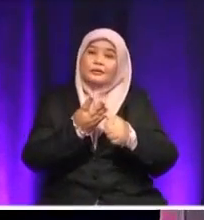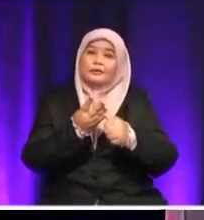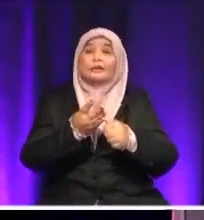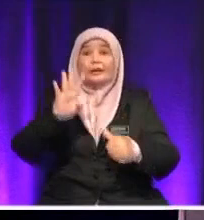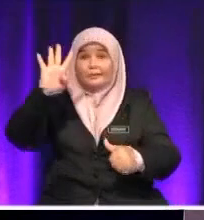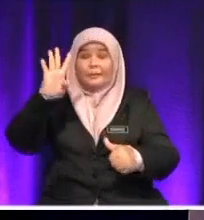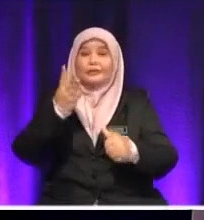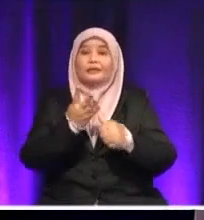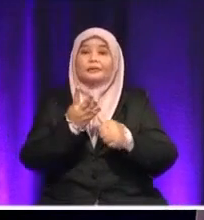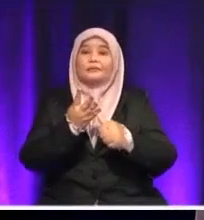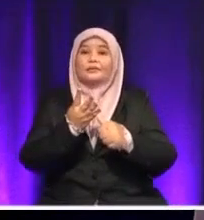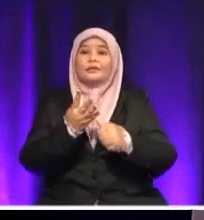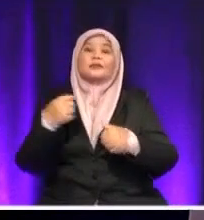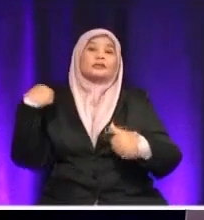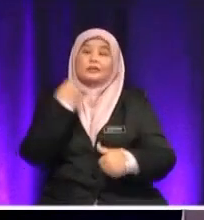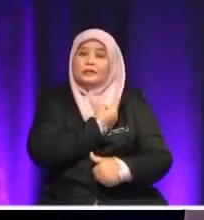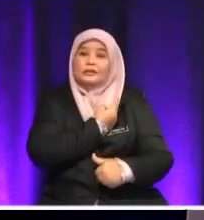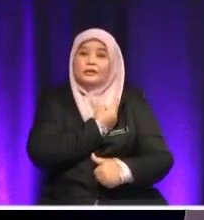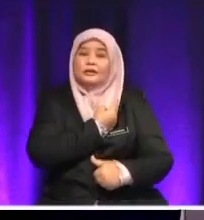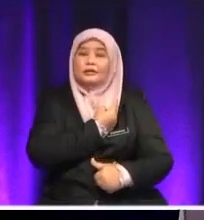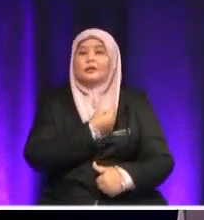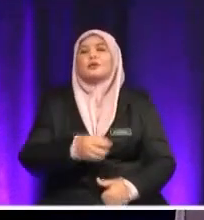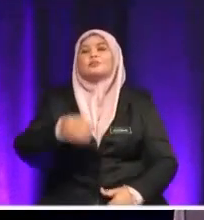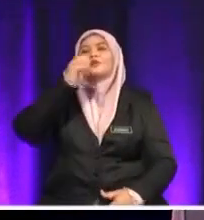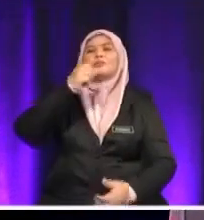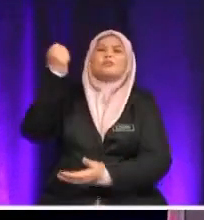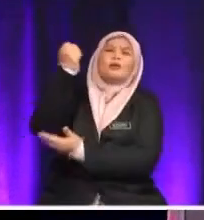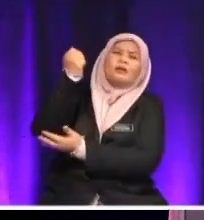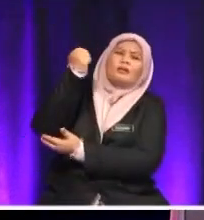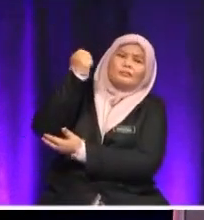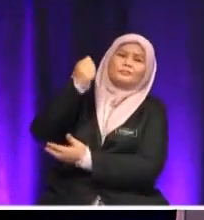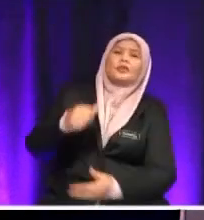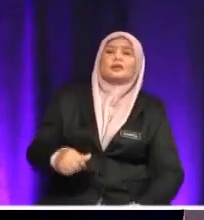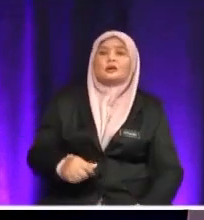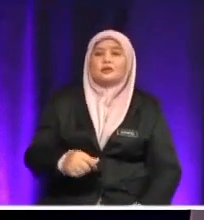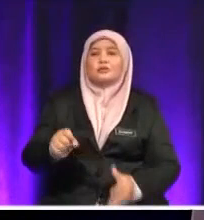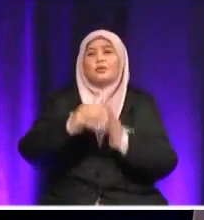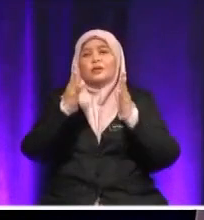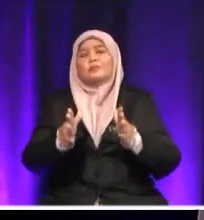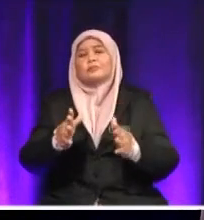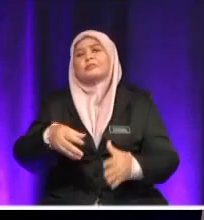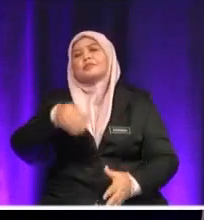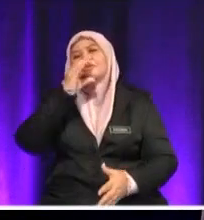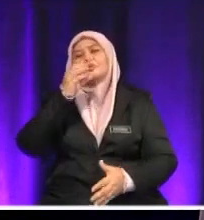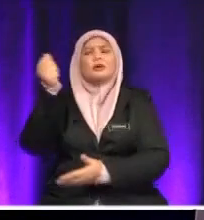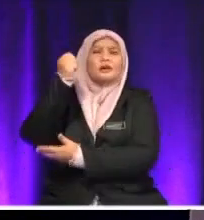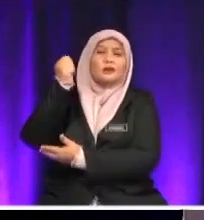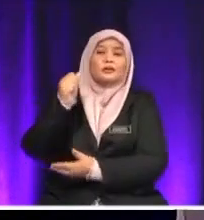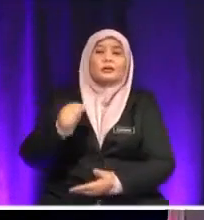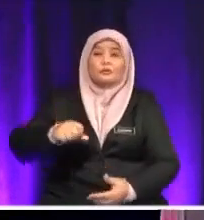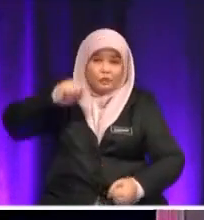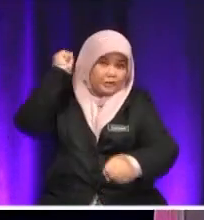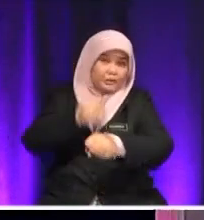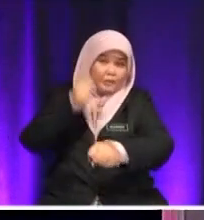Yang keempat ialah kita minum arak. Kesalahan minum arak. Apabila seseorang tu minum arak, maka perlu disebat